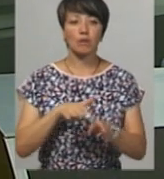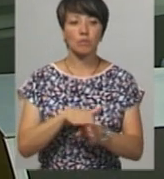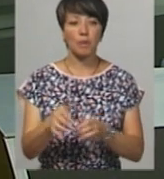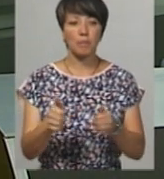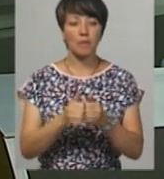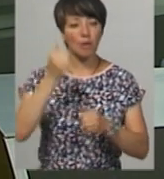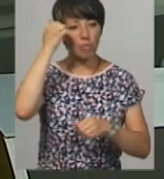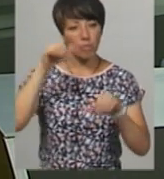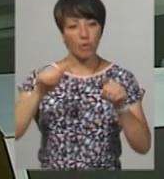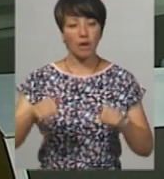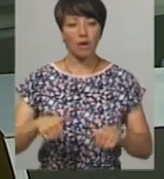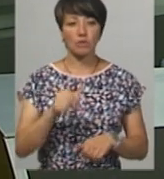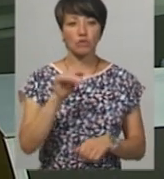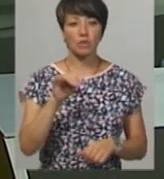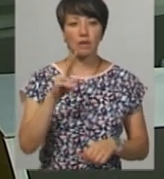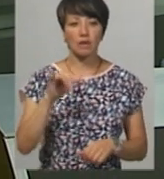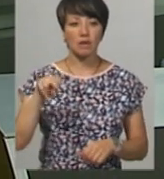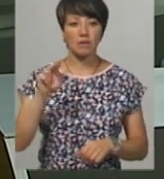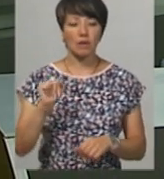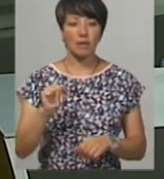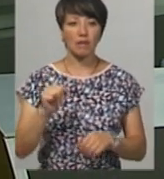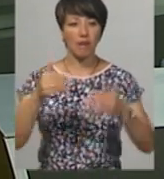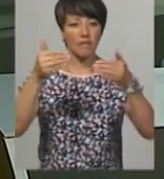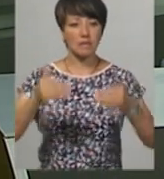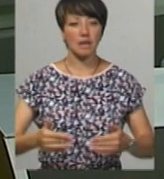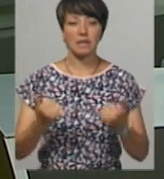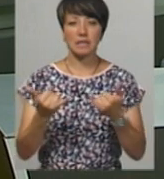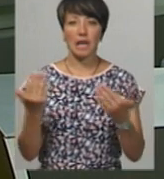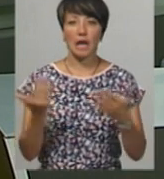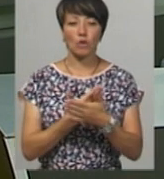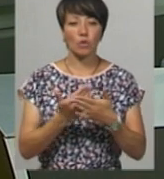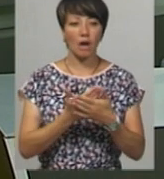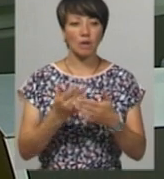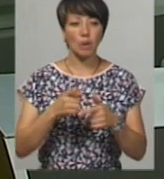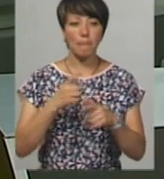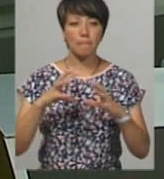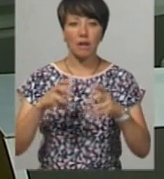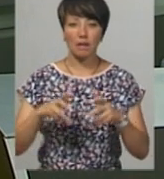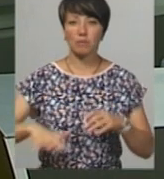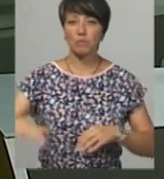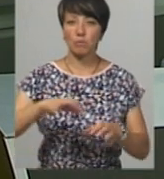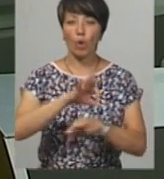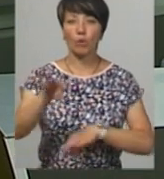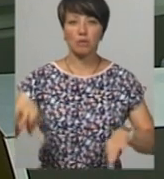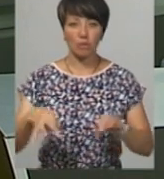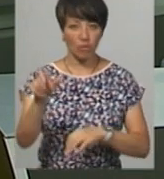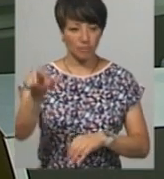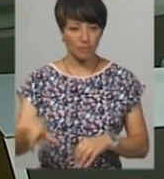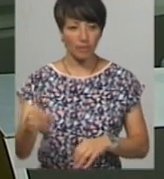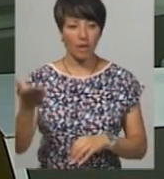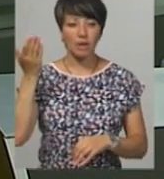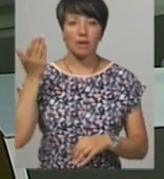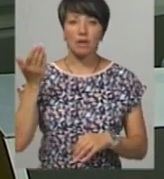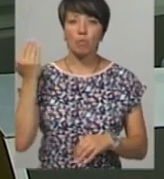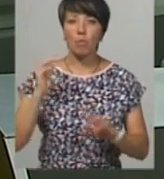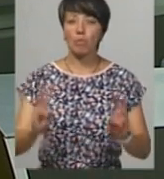біля меморіальної дошки Гнату Чікірди, що на фасаді нинішнього кінотеатру «Планета», приміщення якого проєктував архітектор, тоді як